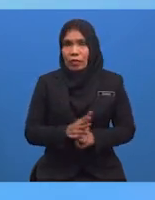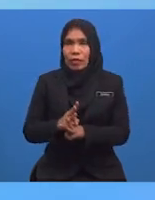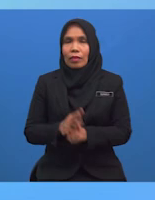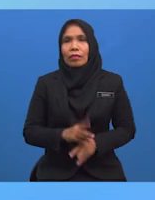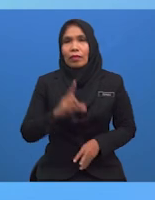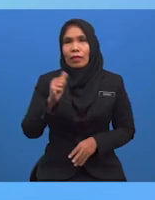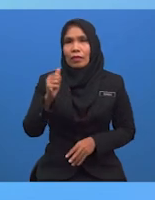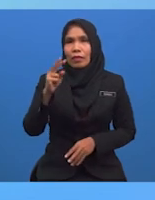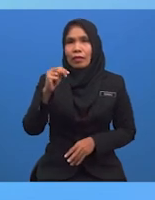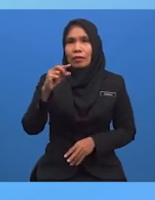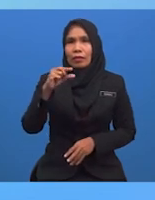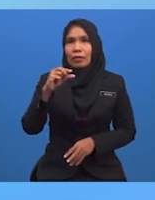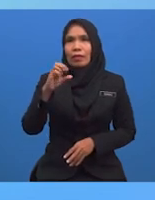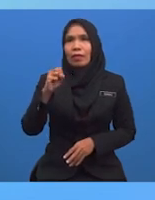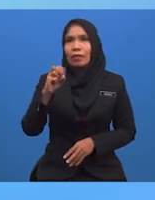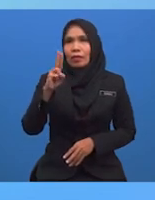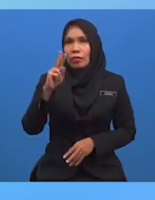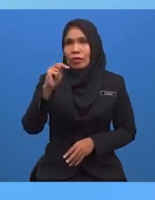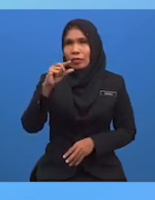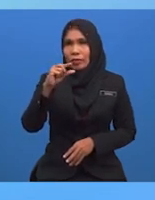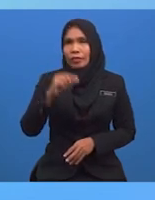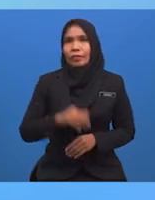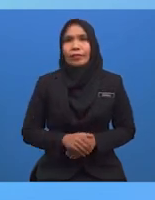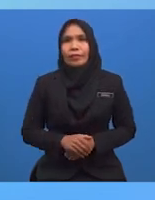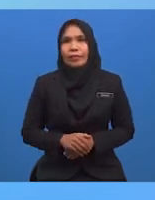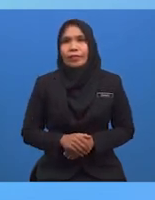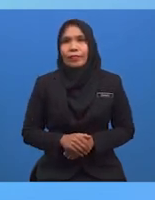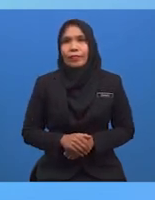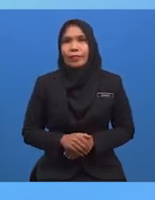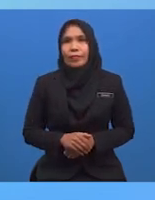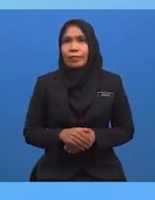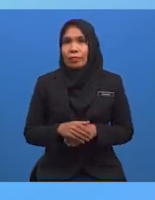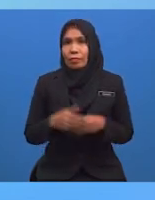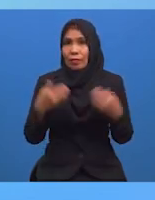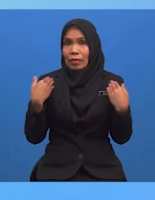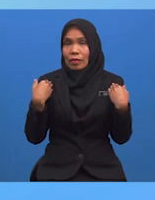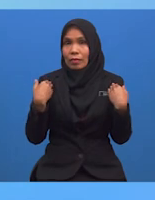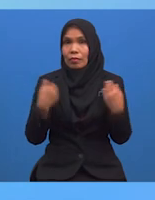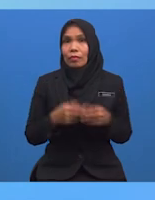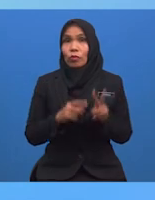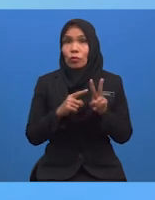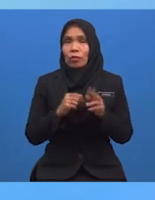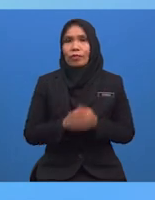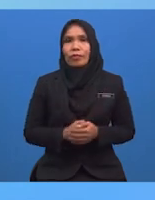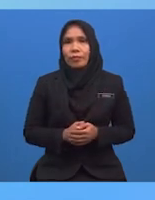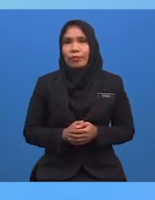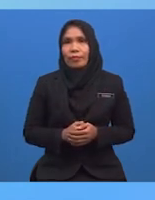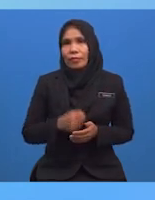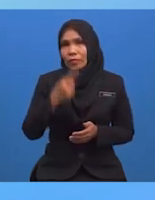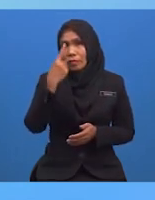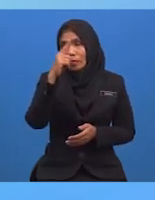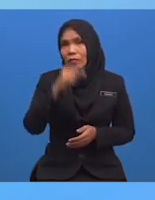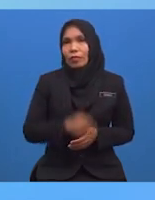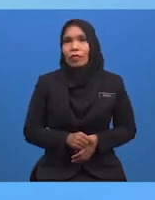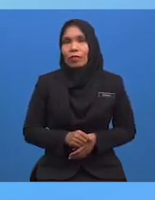terdiri daripada dasar kawalan harga dan dasar kawalan pendapatan bertujuan